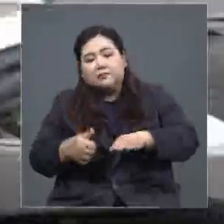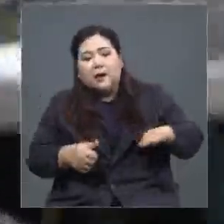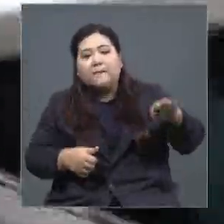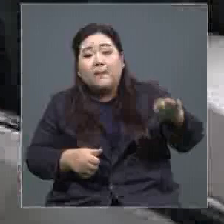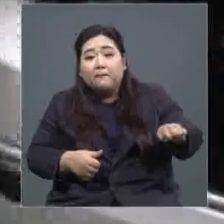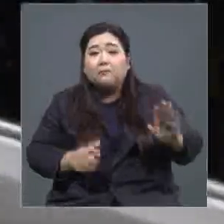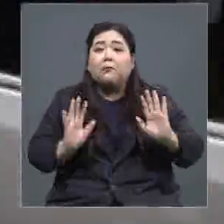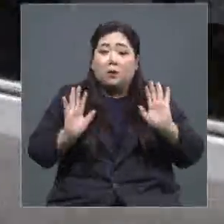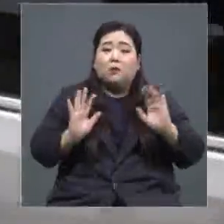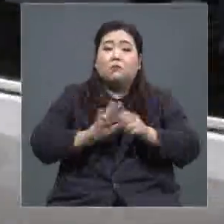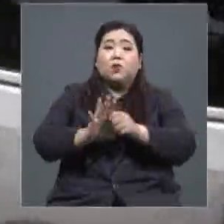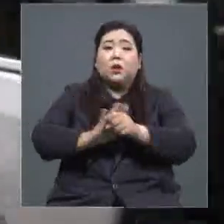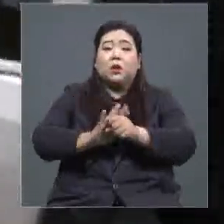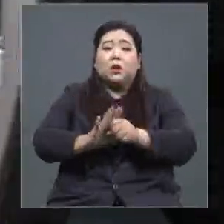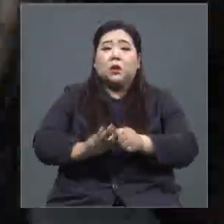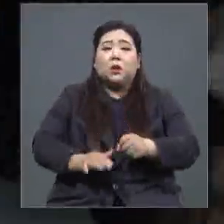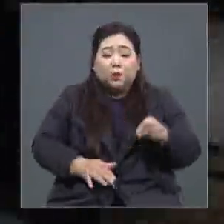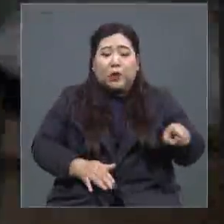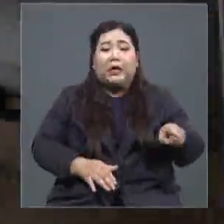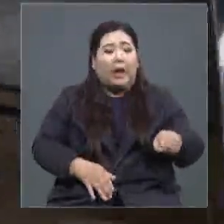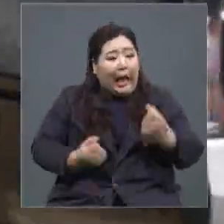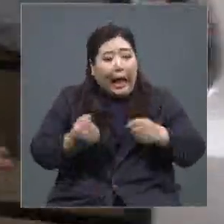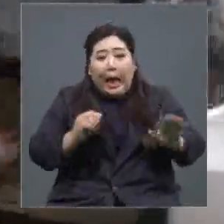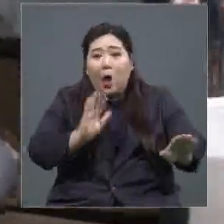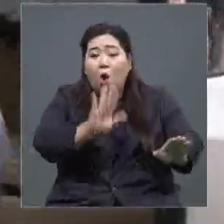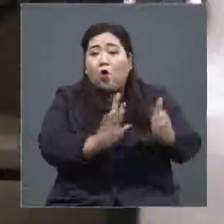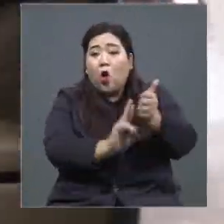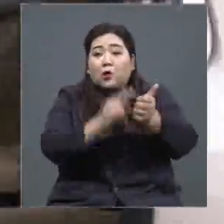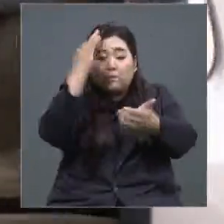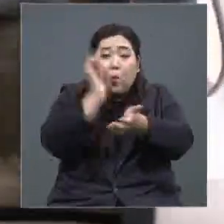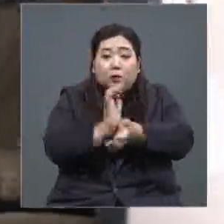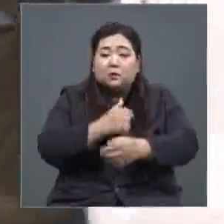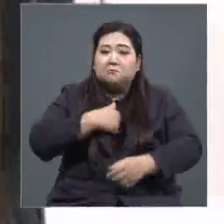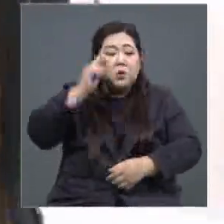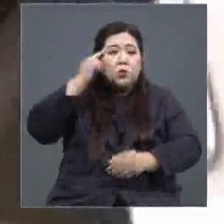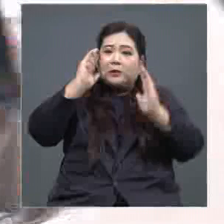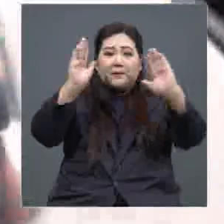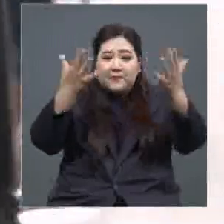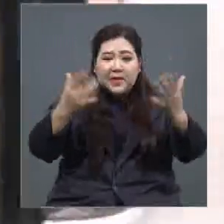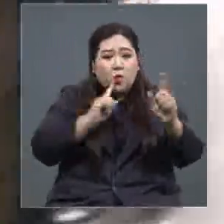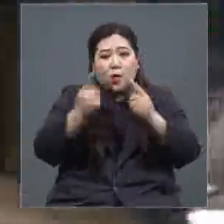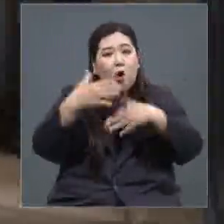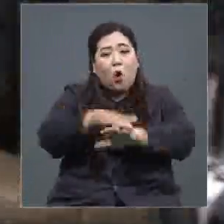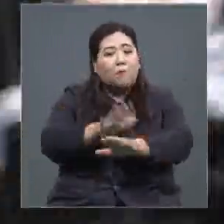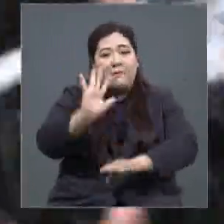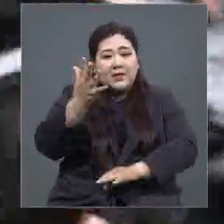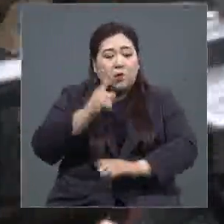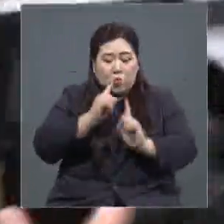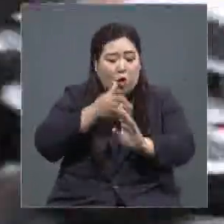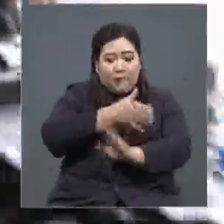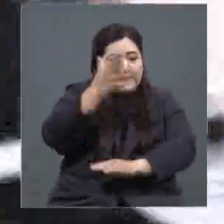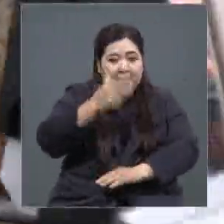มันก็พอเหมาะพอเจาะพอดีไม่ได้ตั้งใจ ไม่ได้ประสานกันก่อนนะ ใช่จ้า